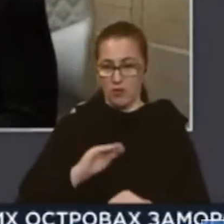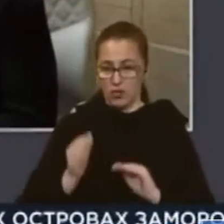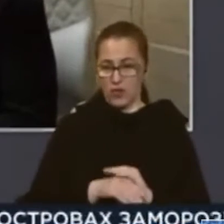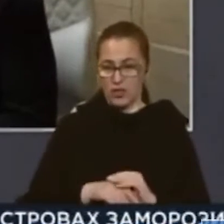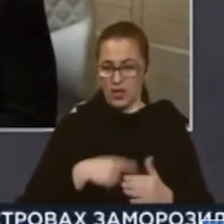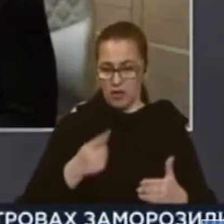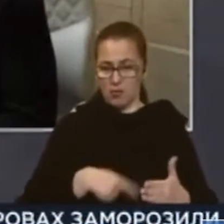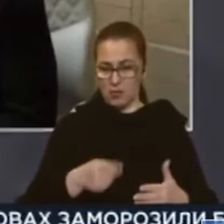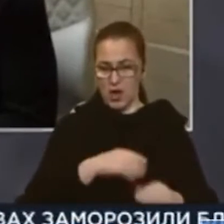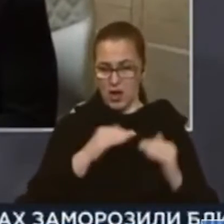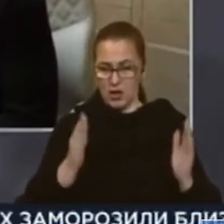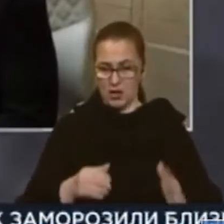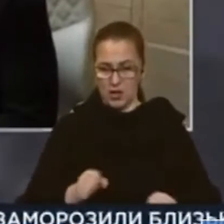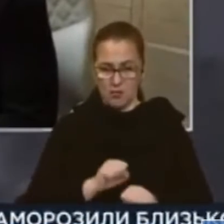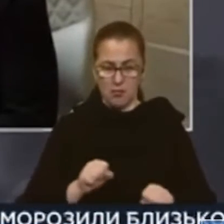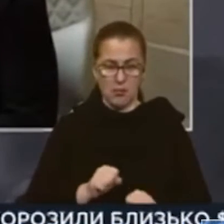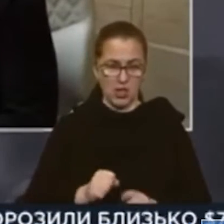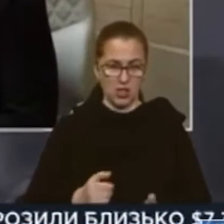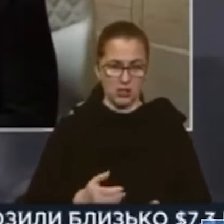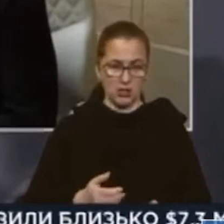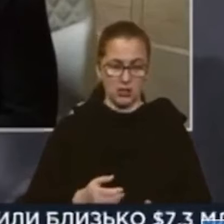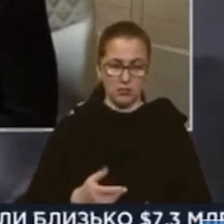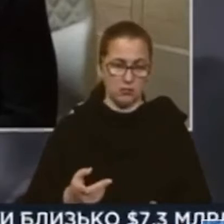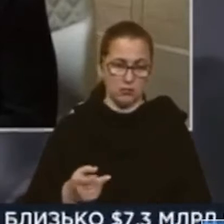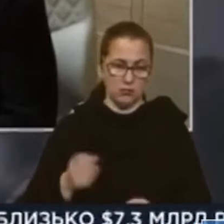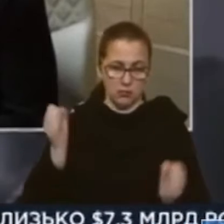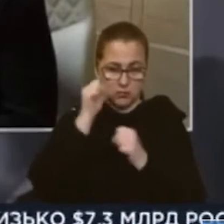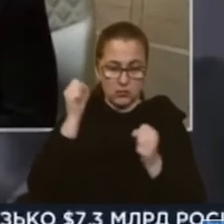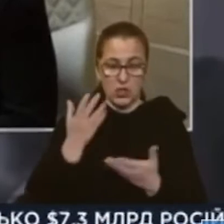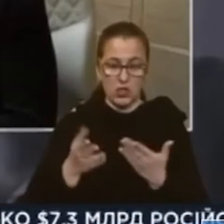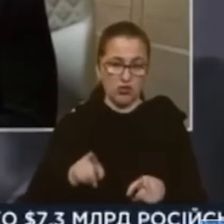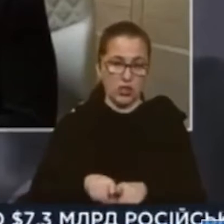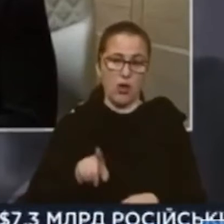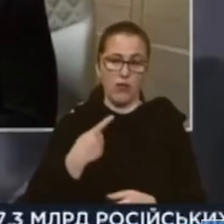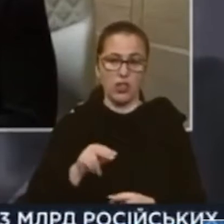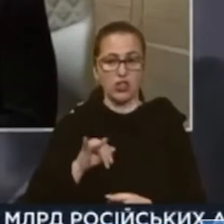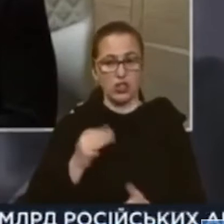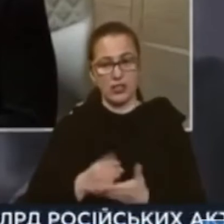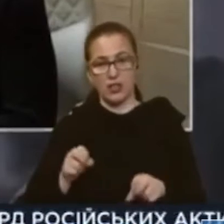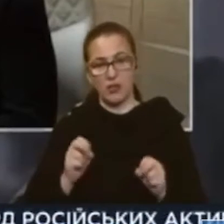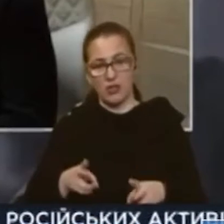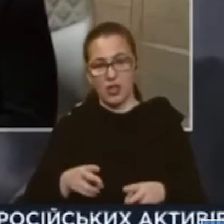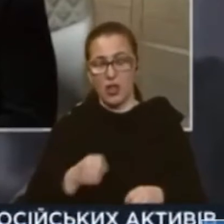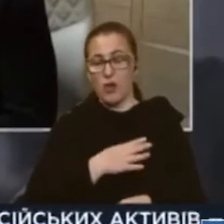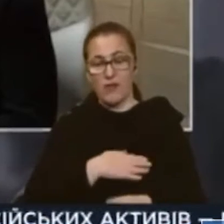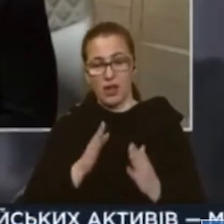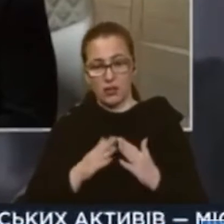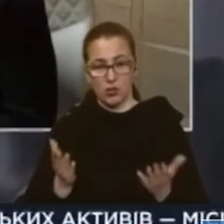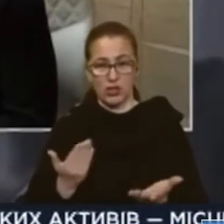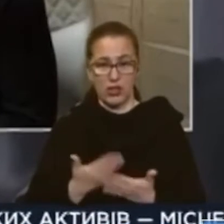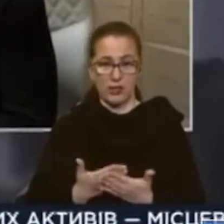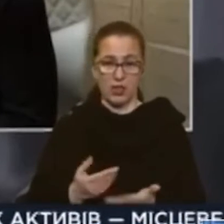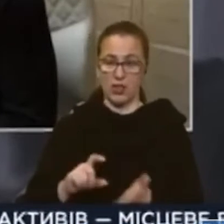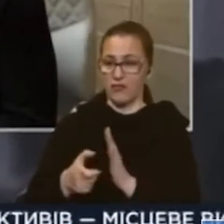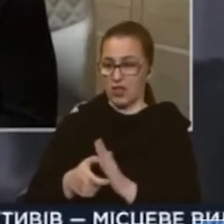пральні машинки, ну, певно, в них якась просто нездорова любов до пральних машинок, але якщо так говорити, чи є небезпека в приватних будинках,